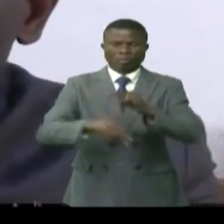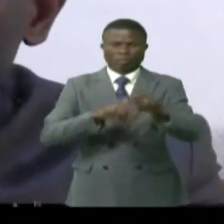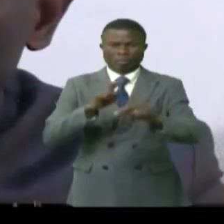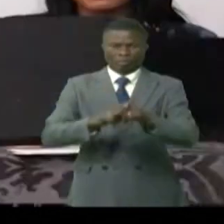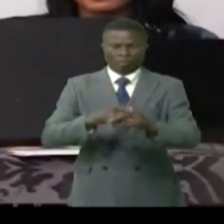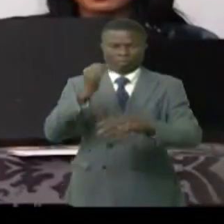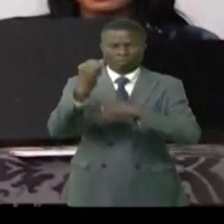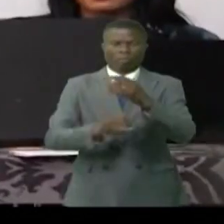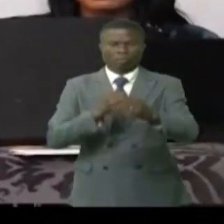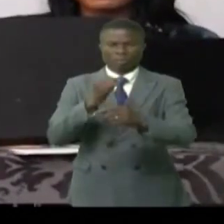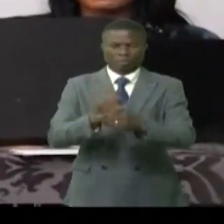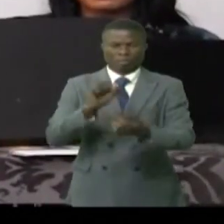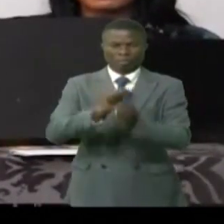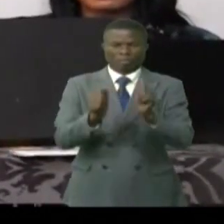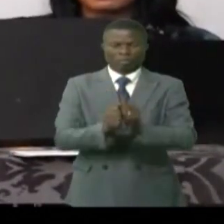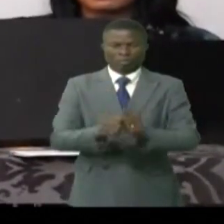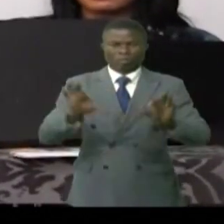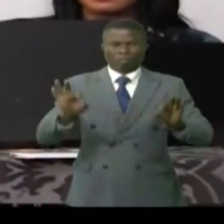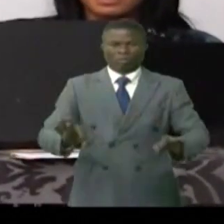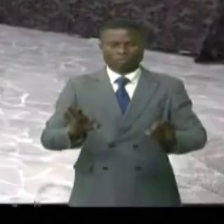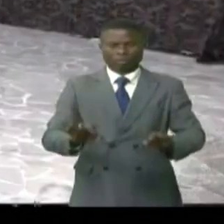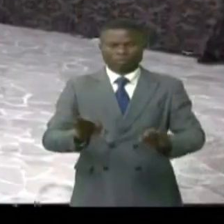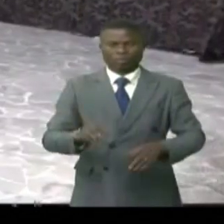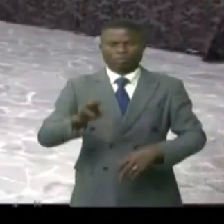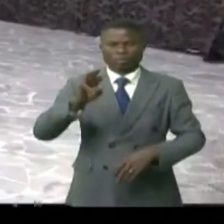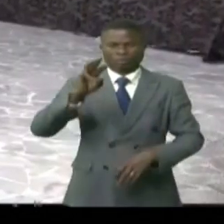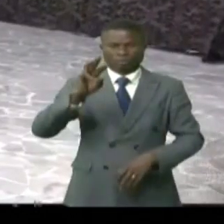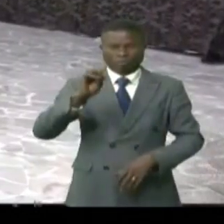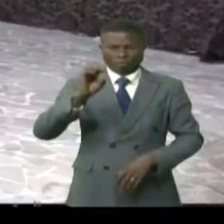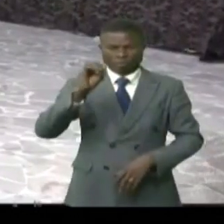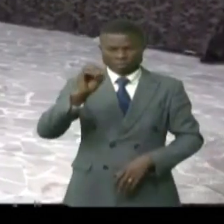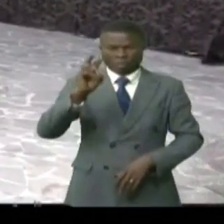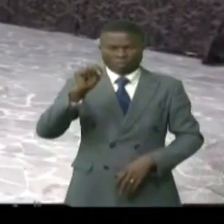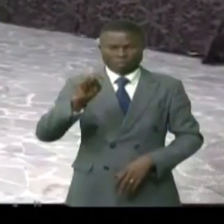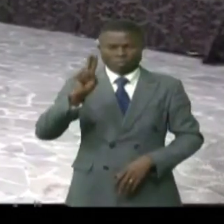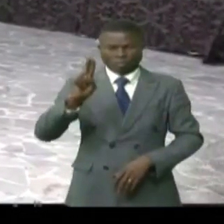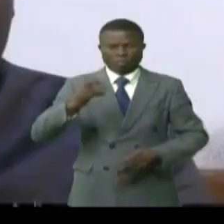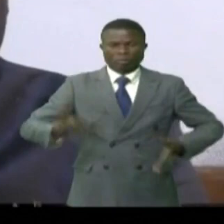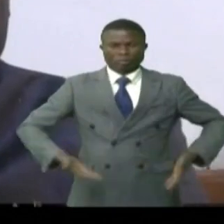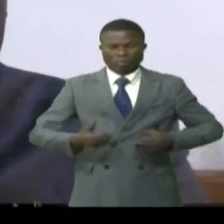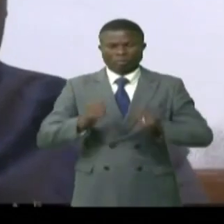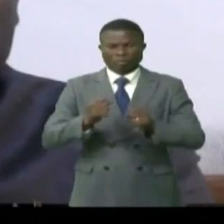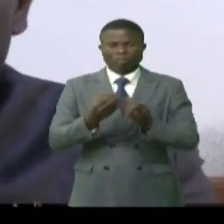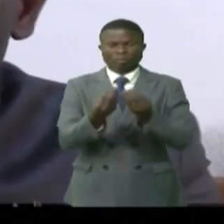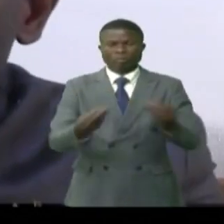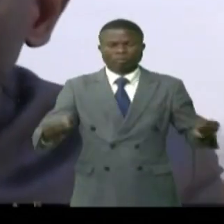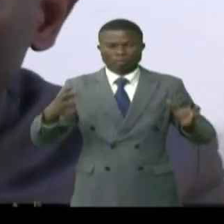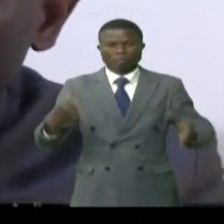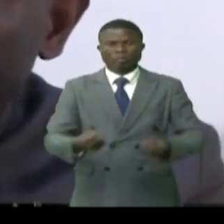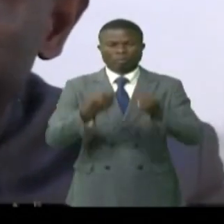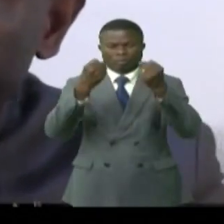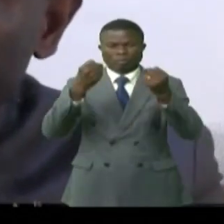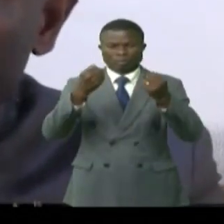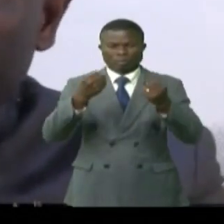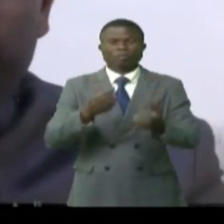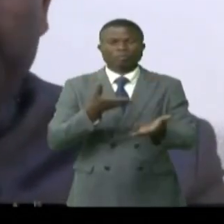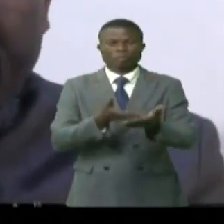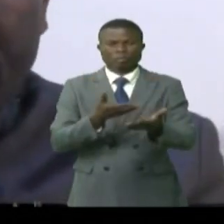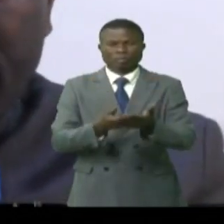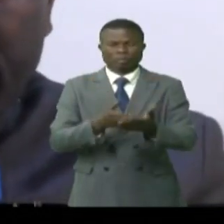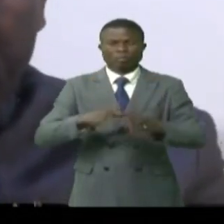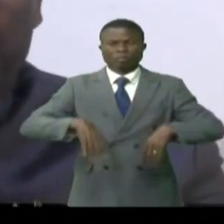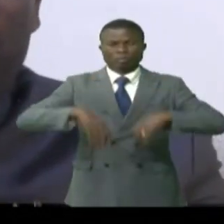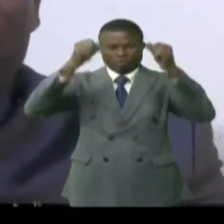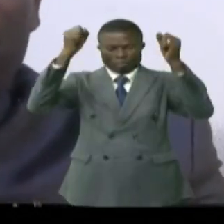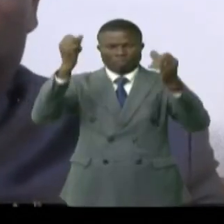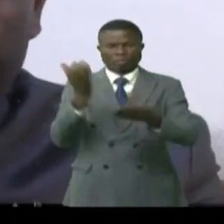et internationales du secteur foncier. L'ONU Habitat se réjouit des résultats obtenus jusque-là. L'apport des experts dans la